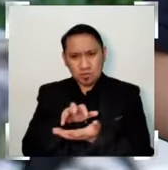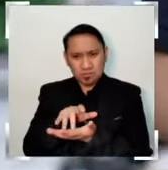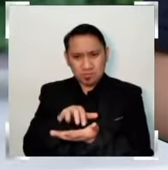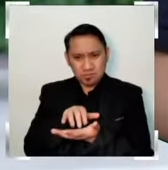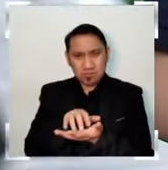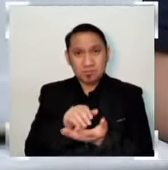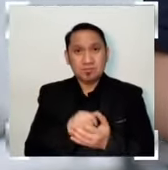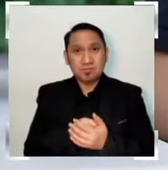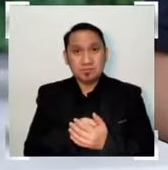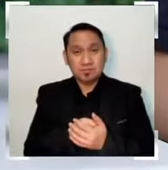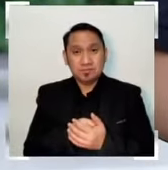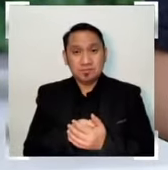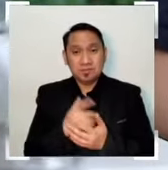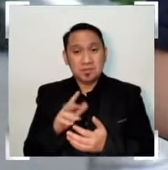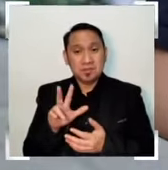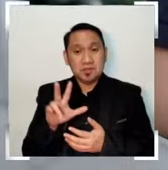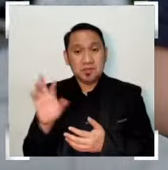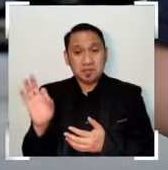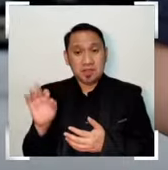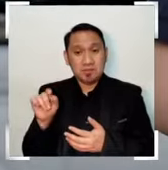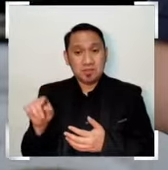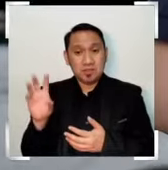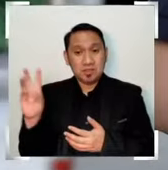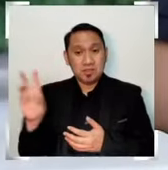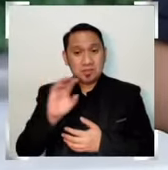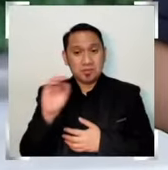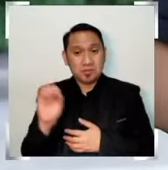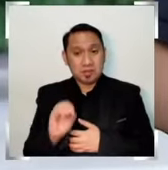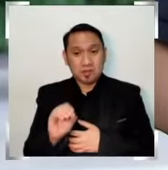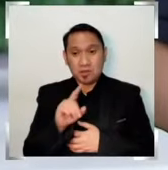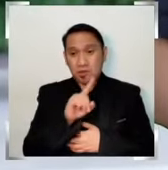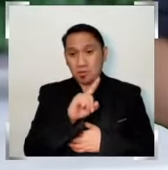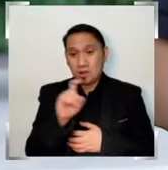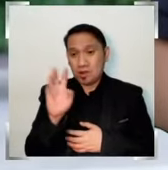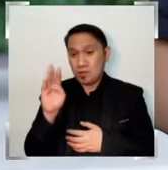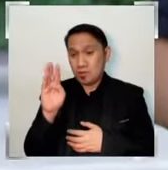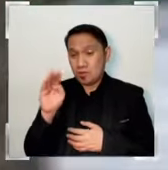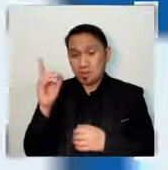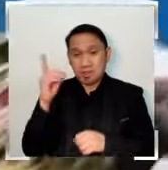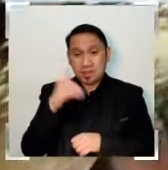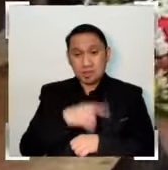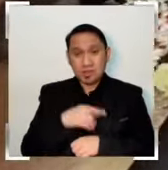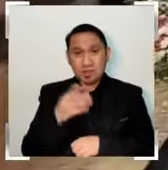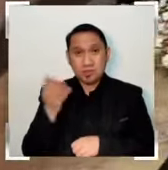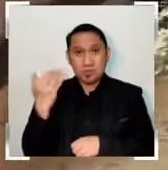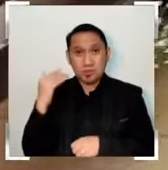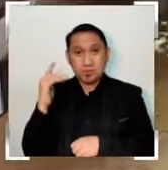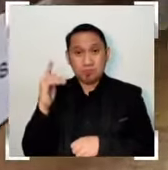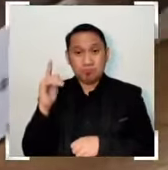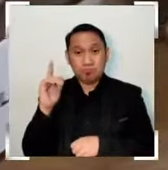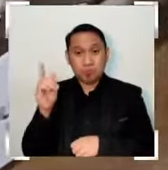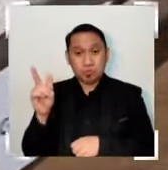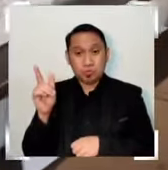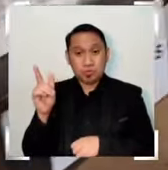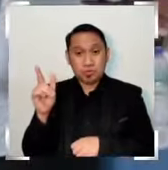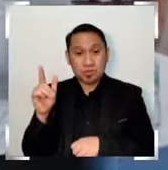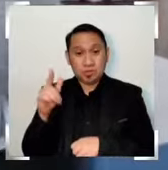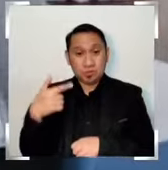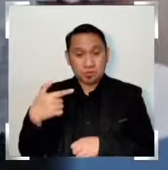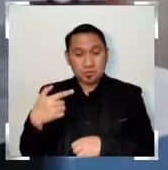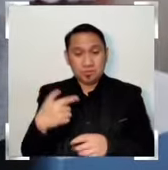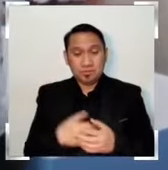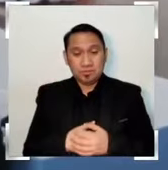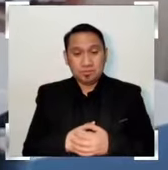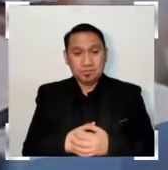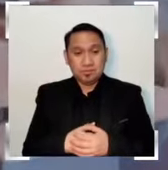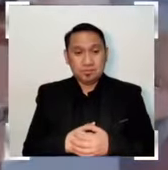sa 39.6% o mahigit 140,000 noong 2021. Sa tala ng Philippine Statistics Authority, tumaas